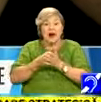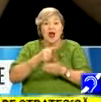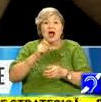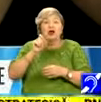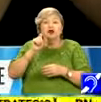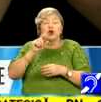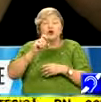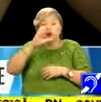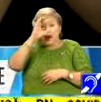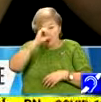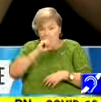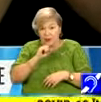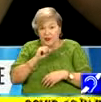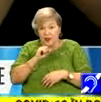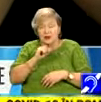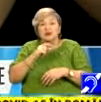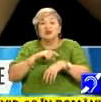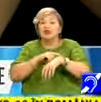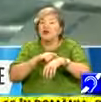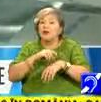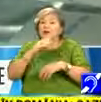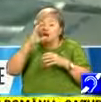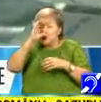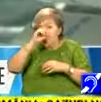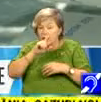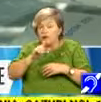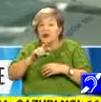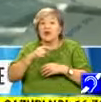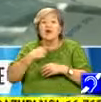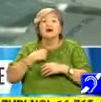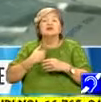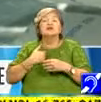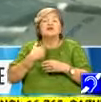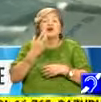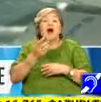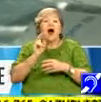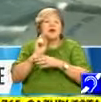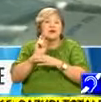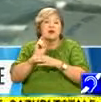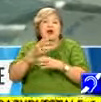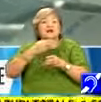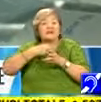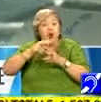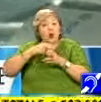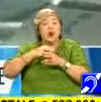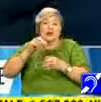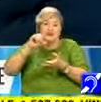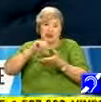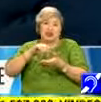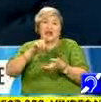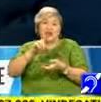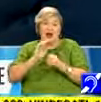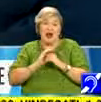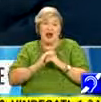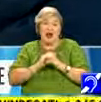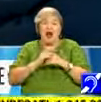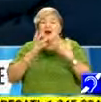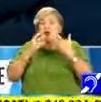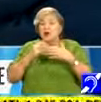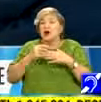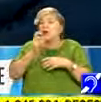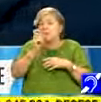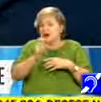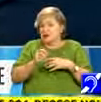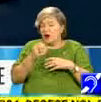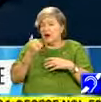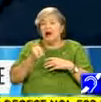12 noaptea, iar pe perioada nopții să fie perioada în care să asigurăm igienizarea încăperilor și numărul de persoane, din ce am